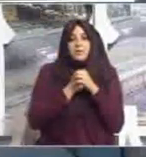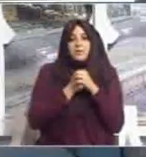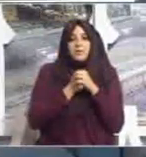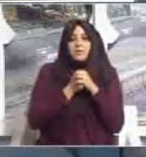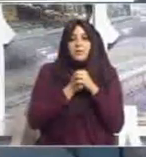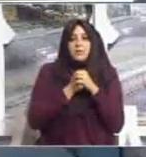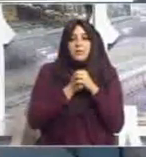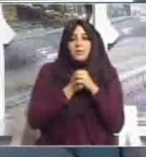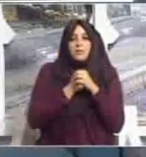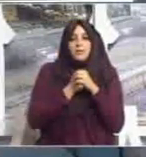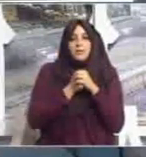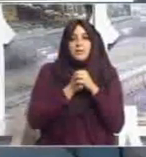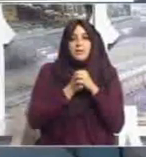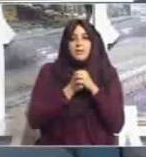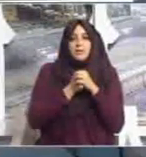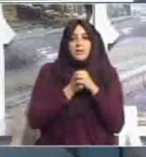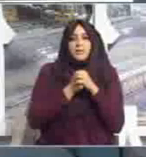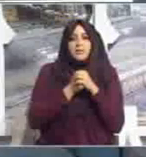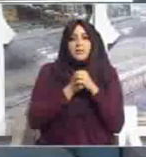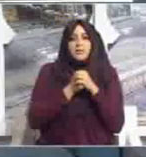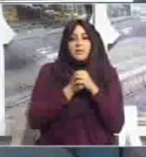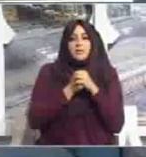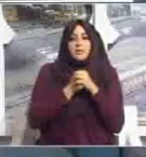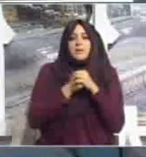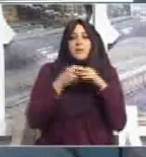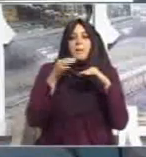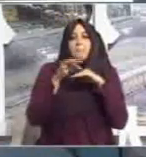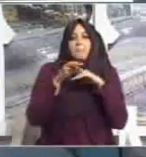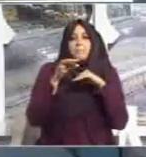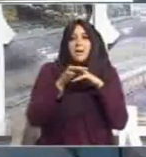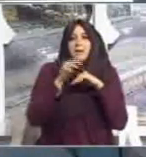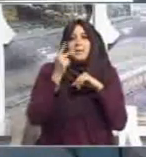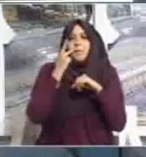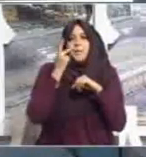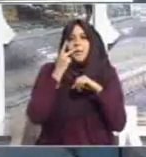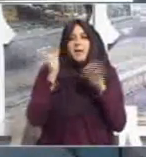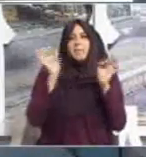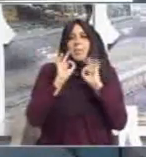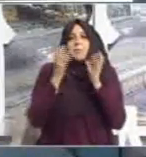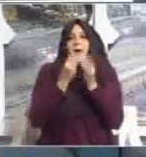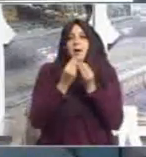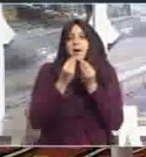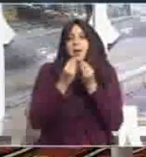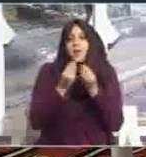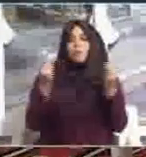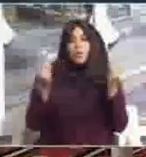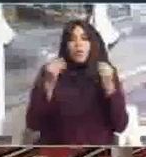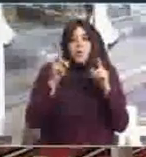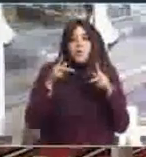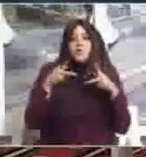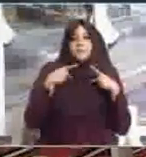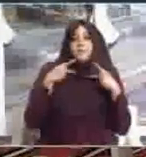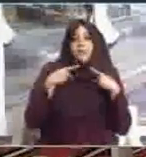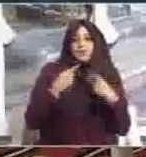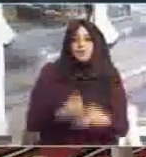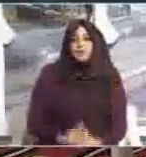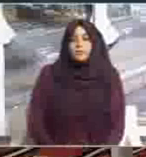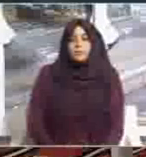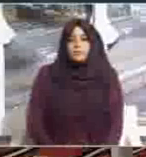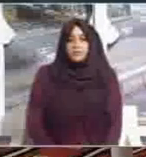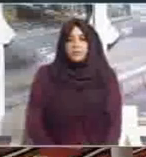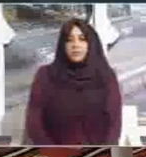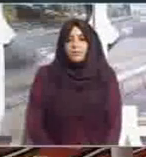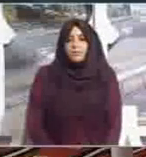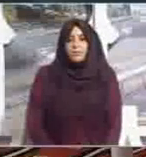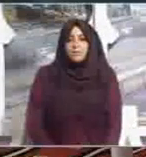زوجة الاب اللي ما عندهاش الاولاد بقات معنا مازالت حيه ايه يا